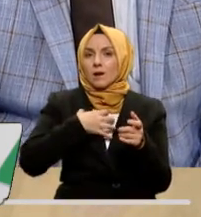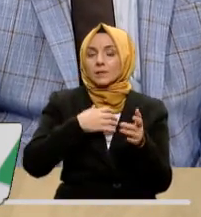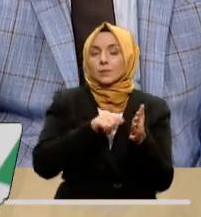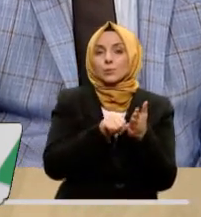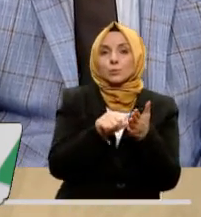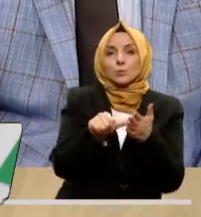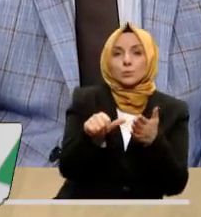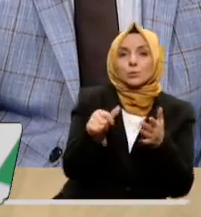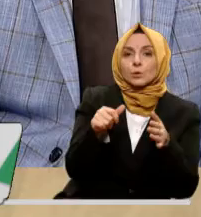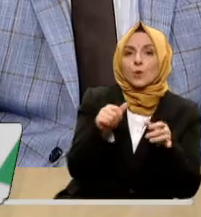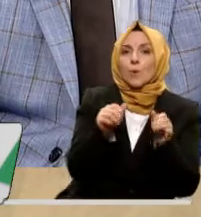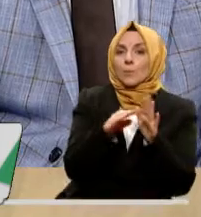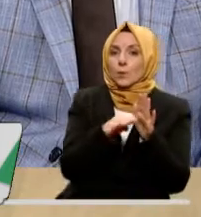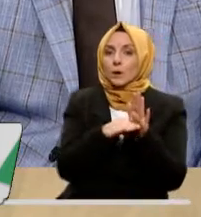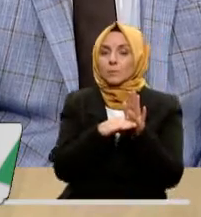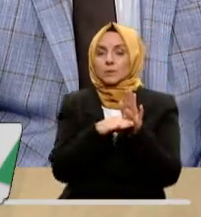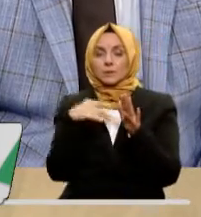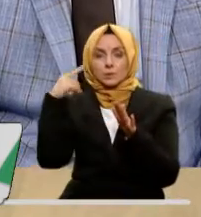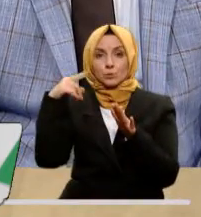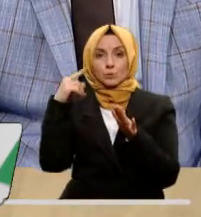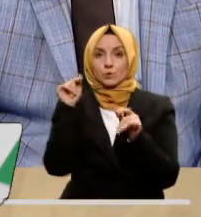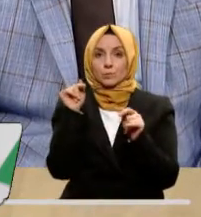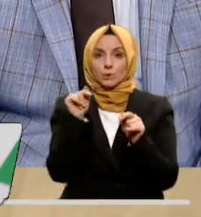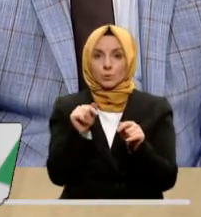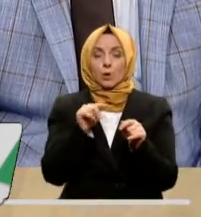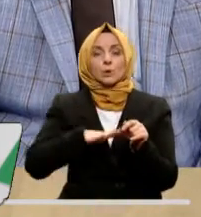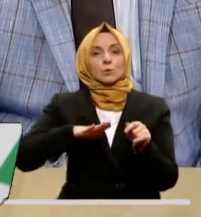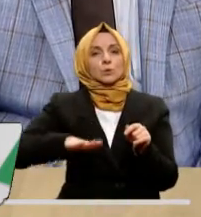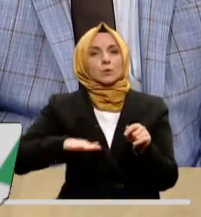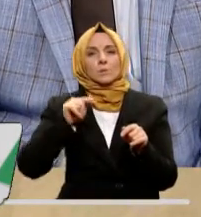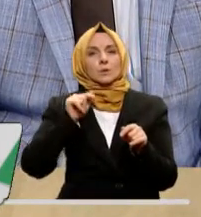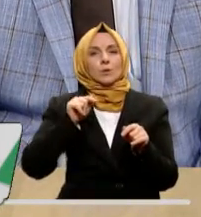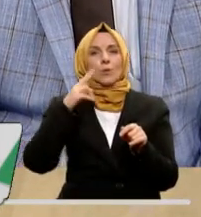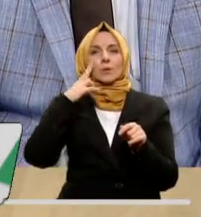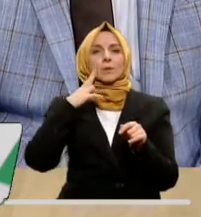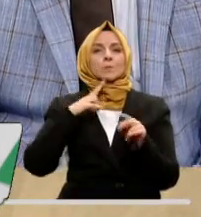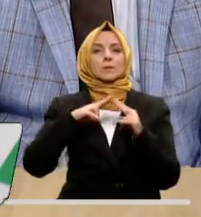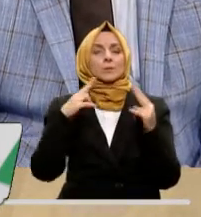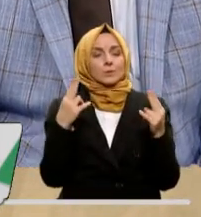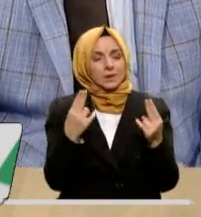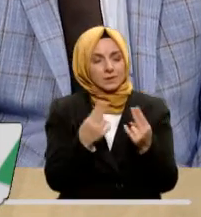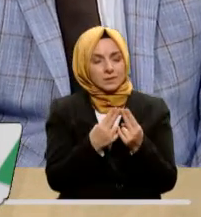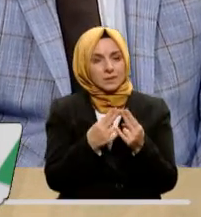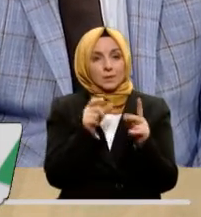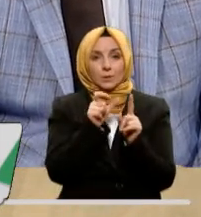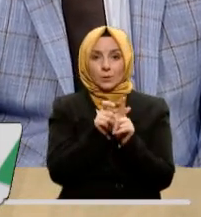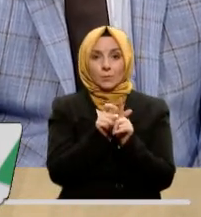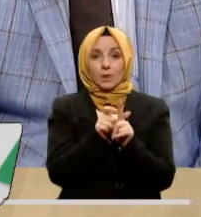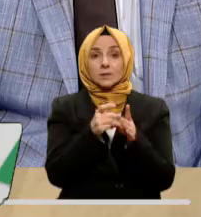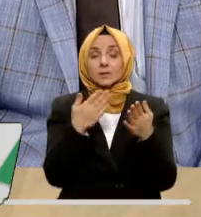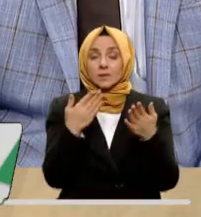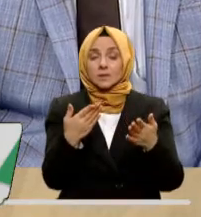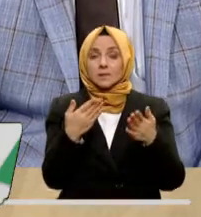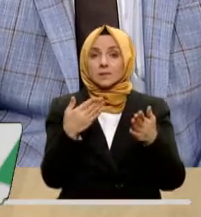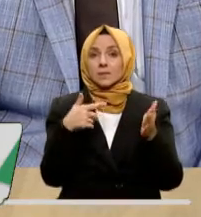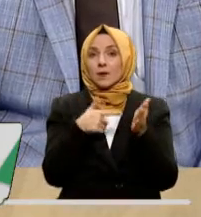felsefemiz bu çocuklarımızın o temiz dünyasını saf dünyasının muhafaza edebilmektir asıl amacımız bizim